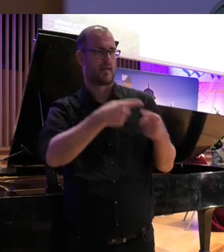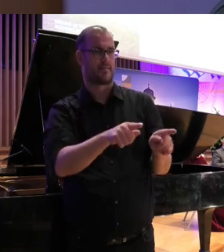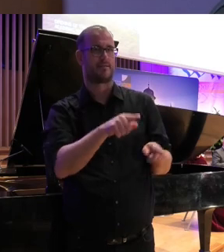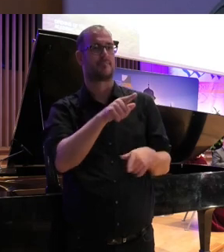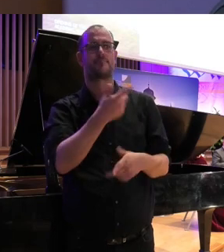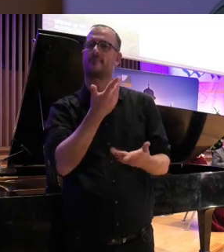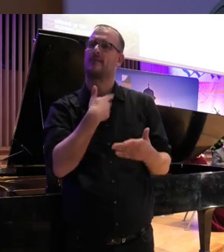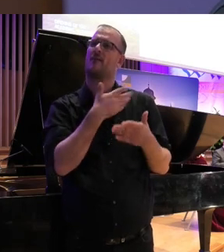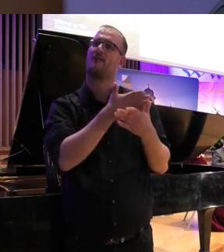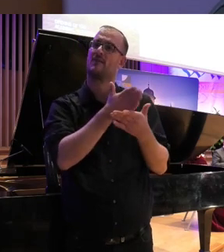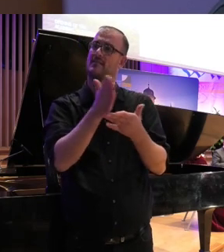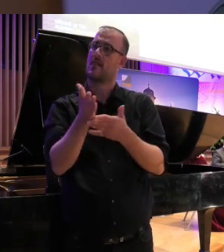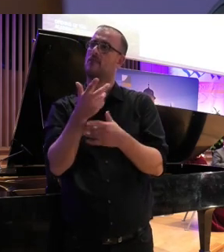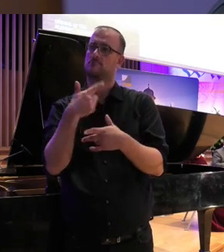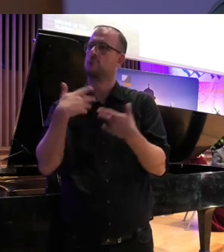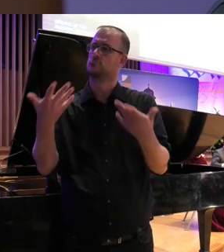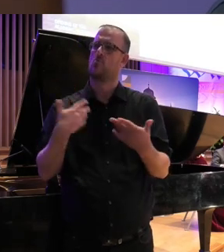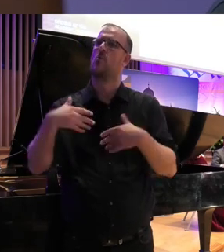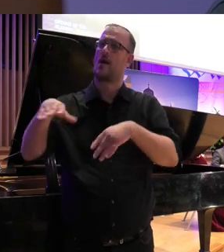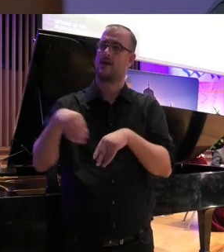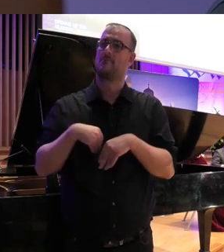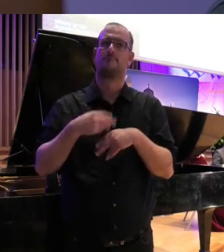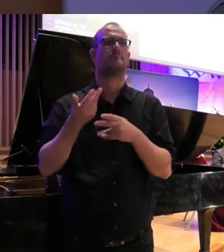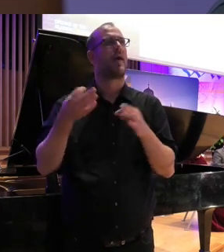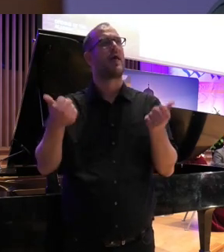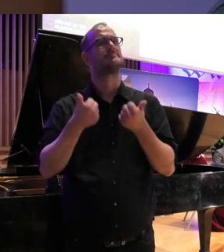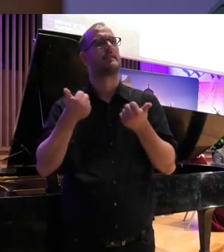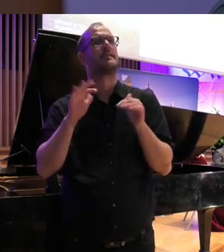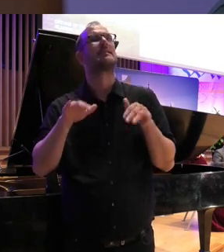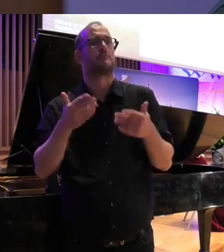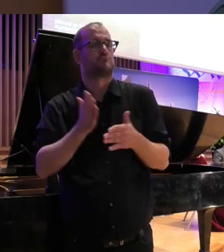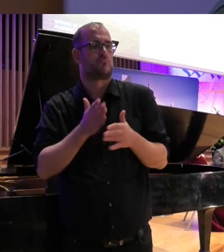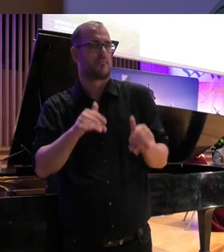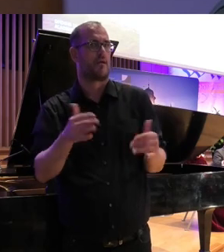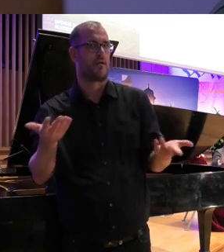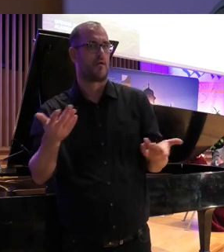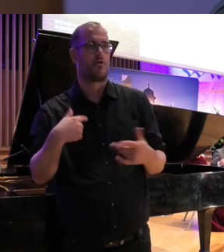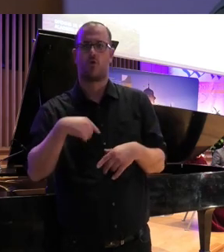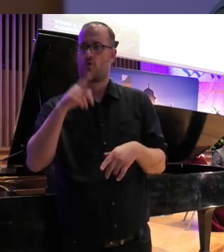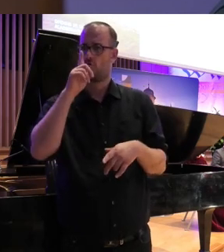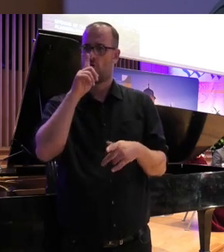die Verteiltheit der Exzellenz in Deutschland. Die Exzellenz gibt es ja. Ich meine, die Deutschen sind nicht weniger